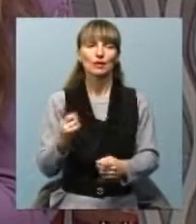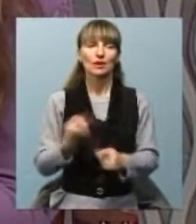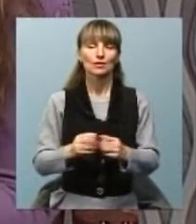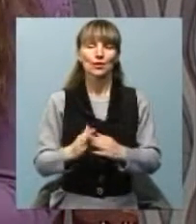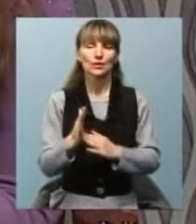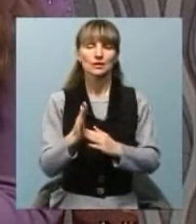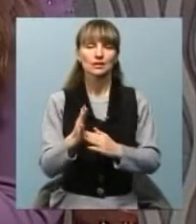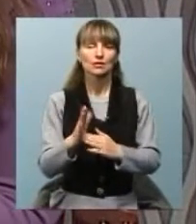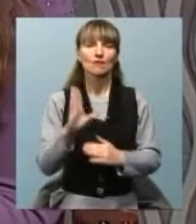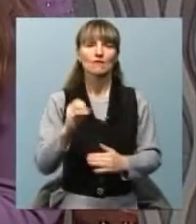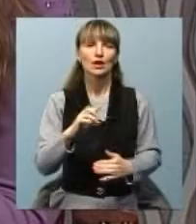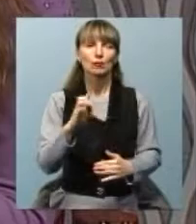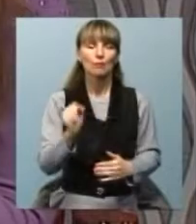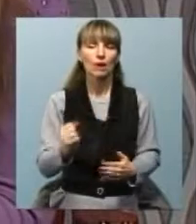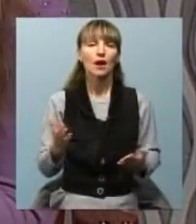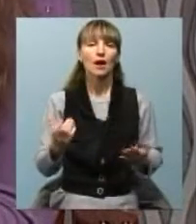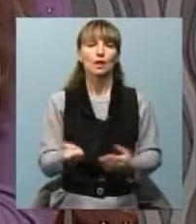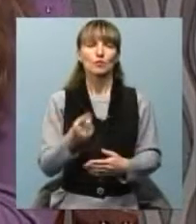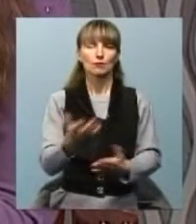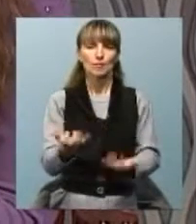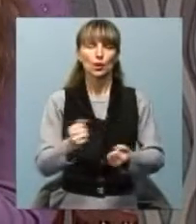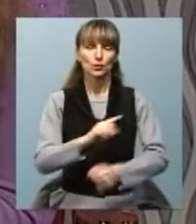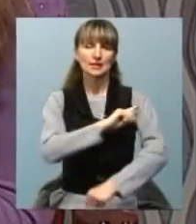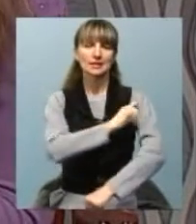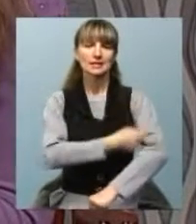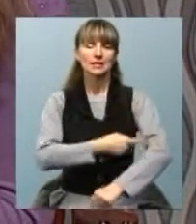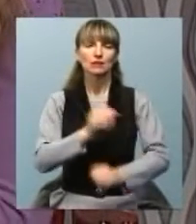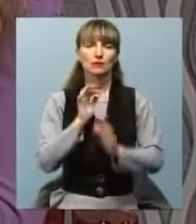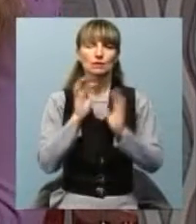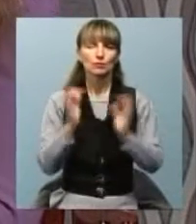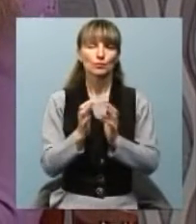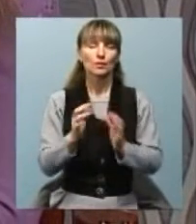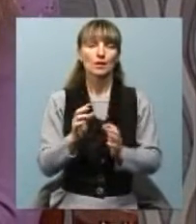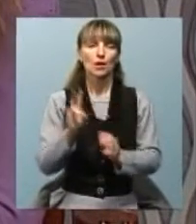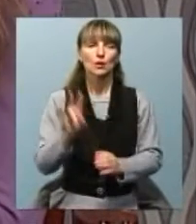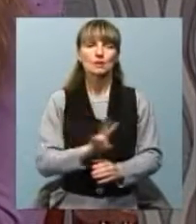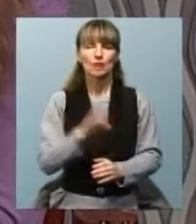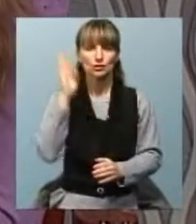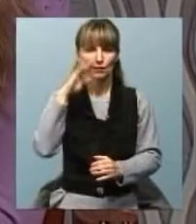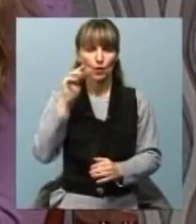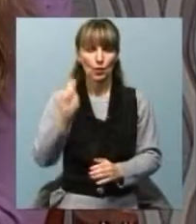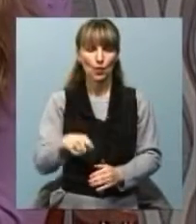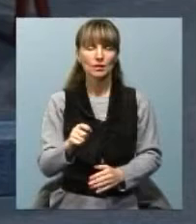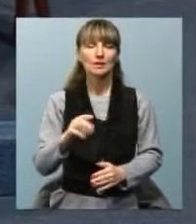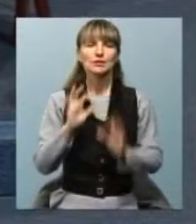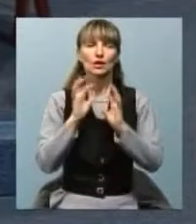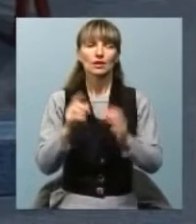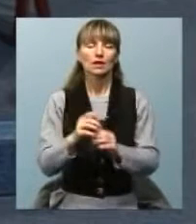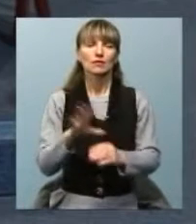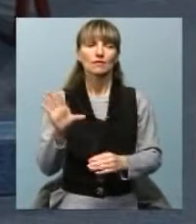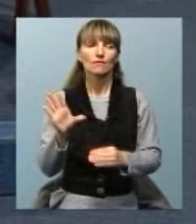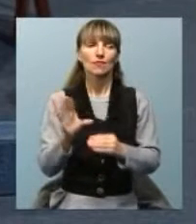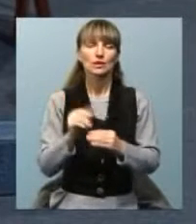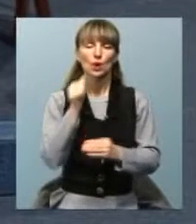Яку вона має таку силу, що от люди її беруть, освячують і ще зберігають її впродовж цього року у себе вдома? Верба